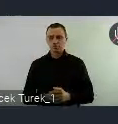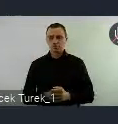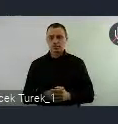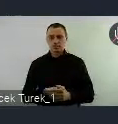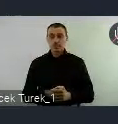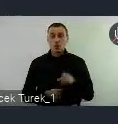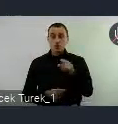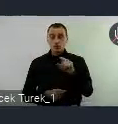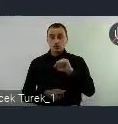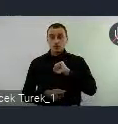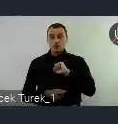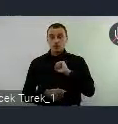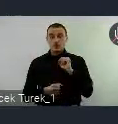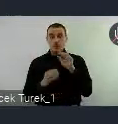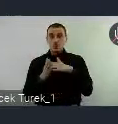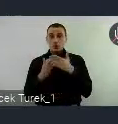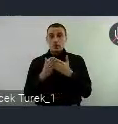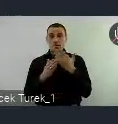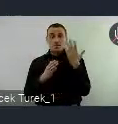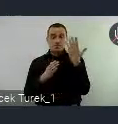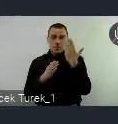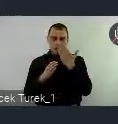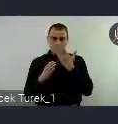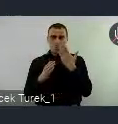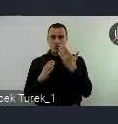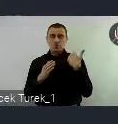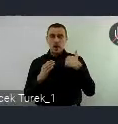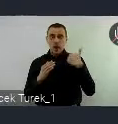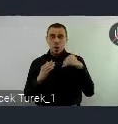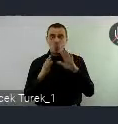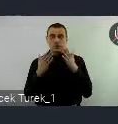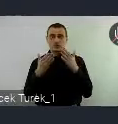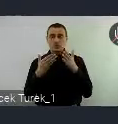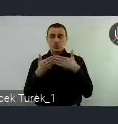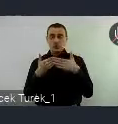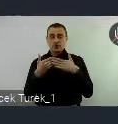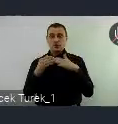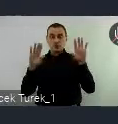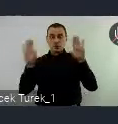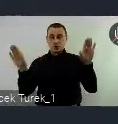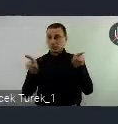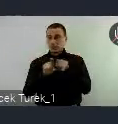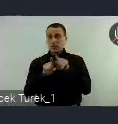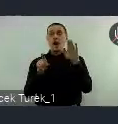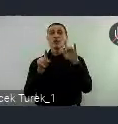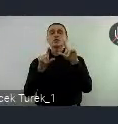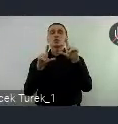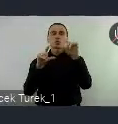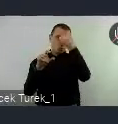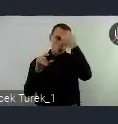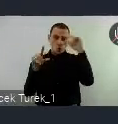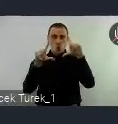ciekawy przypadek drzwi biały na białym ale jest czarna szyba która gdy zapali się światło w środku staje się świecącym punktem więc już jest